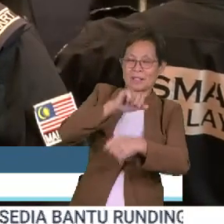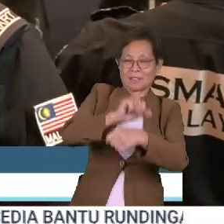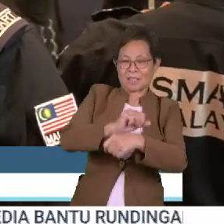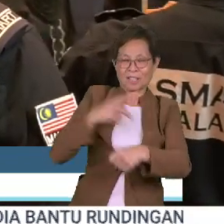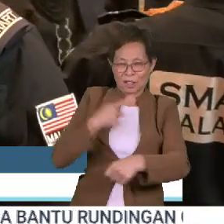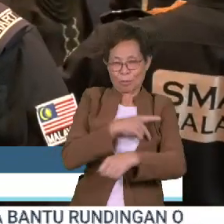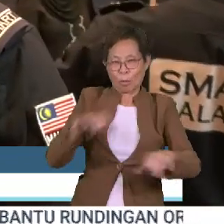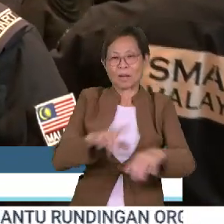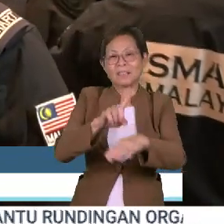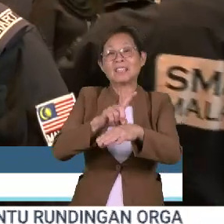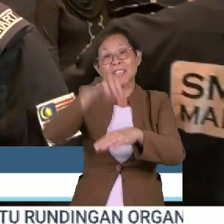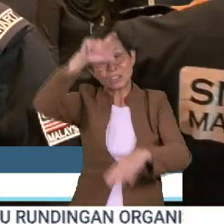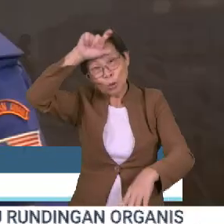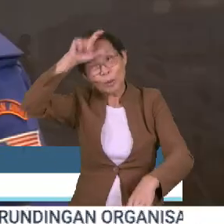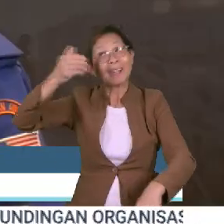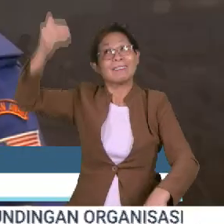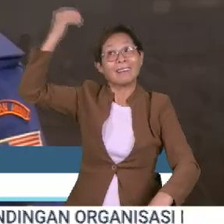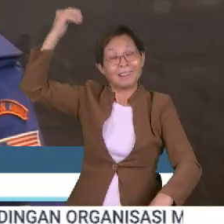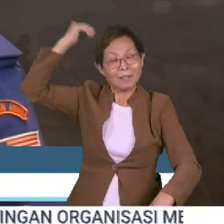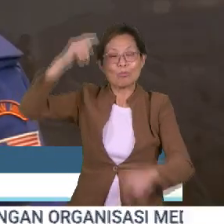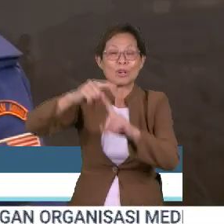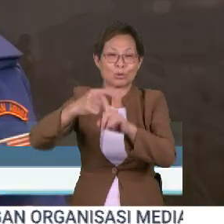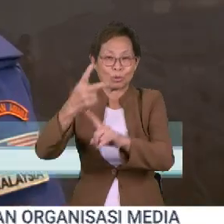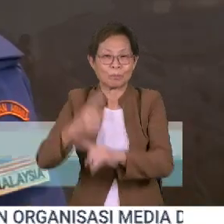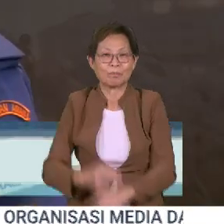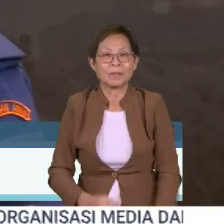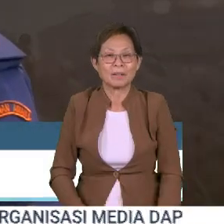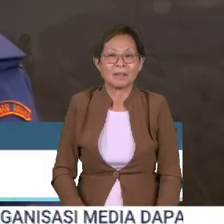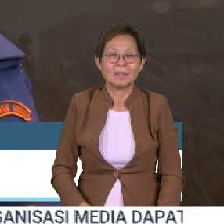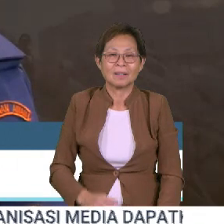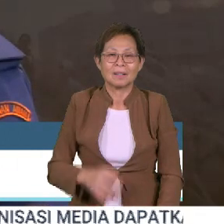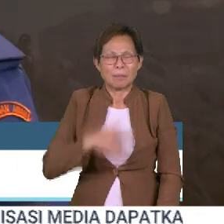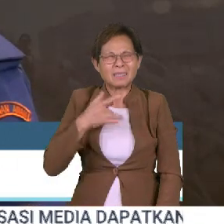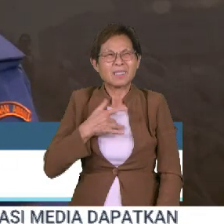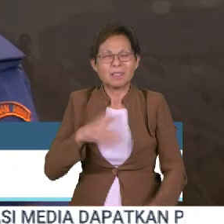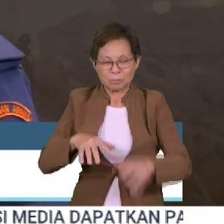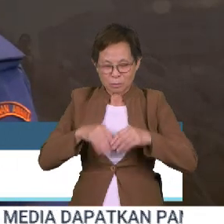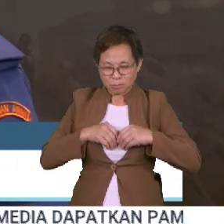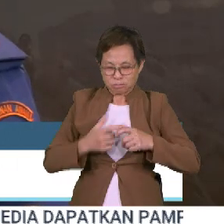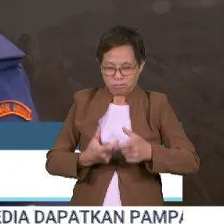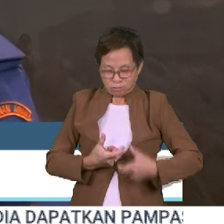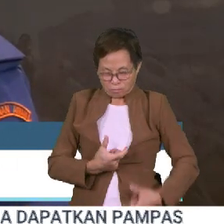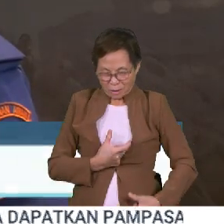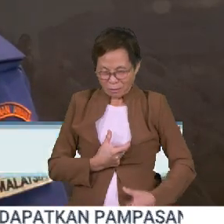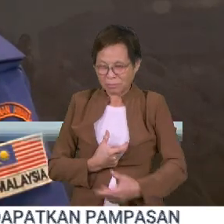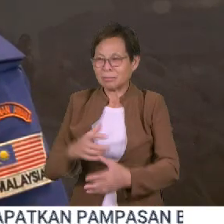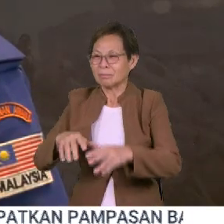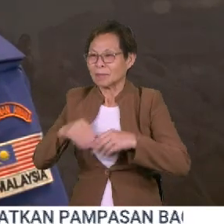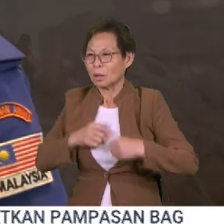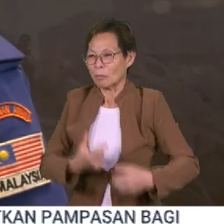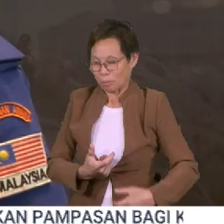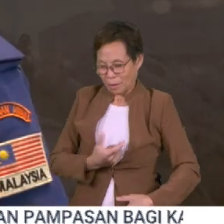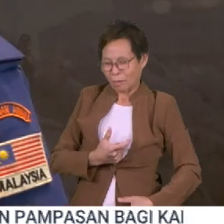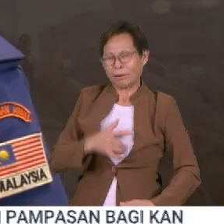kami laksanakan di bumi Turki tempoh hari ini. Perasaan saya apabila menerima pingat ini, berasa amat berbangga dan amat